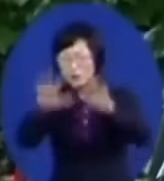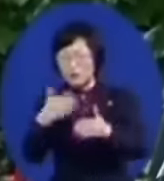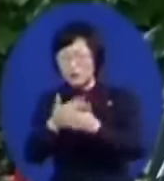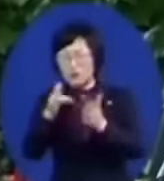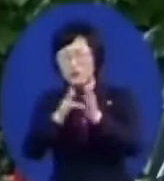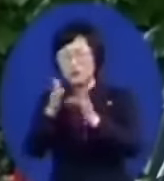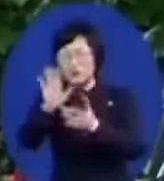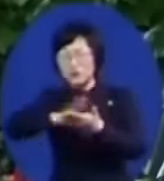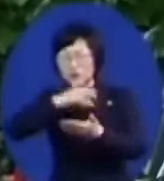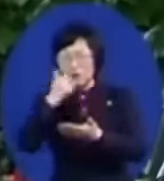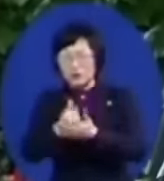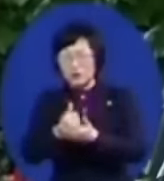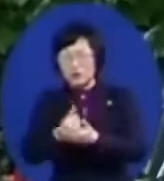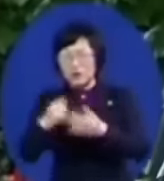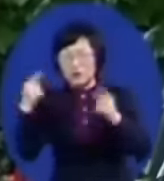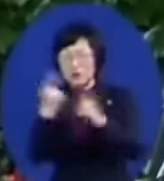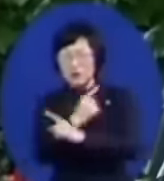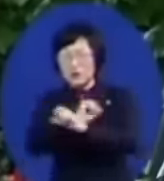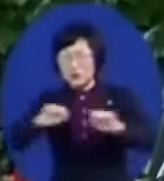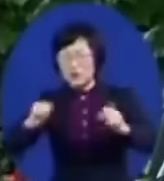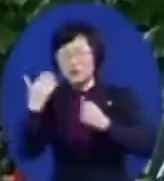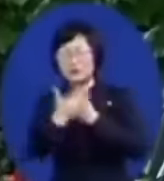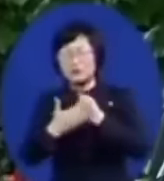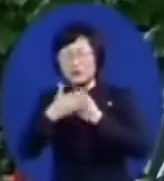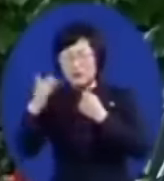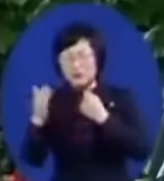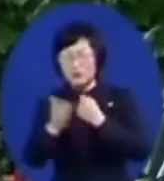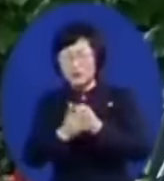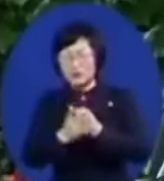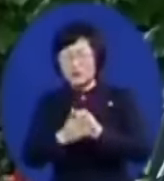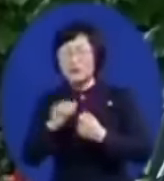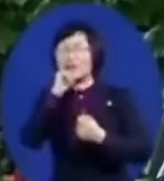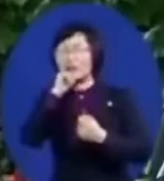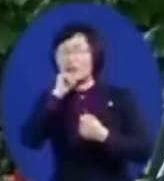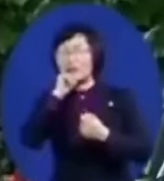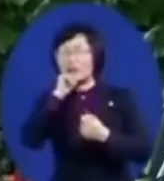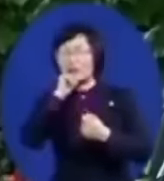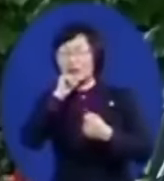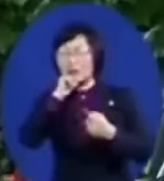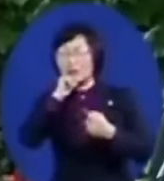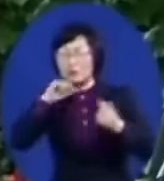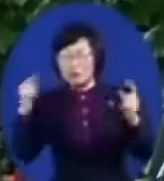그리스도의 대속의 은총이 임하여서 가난이 다 대속되고